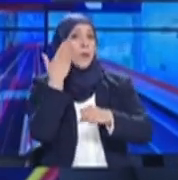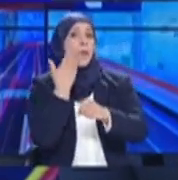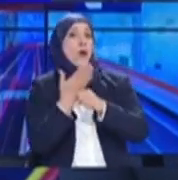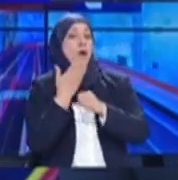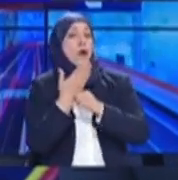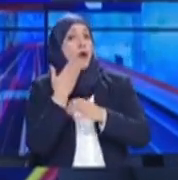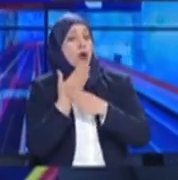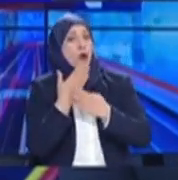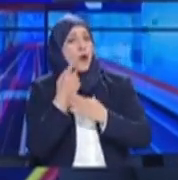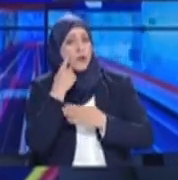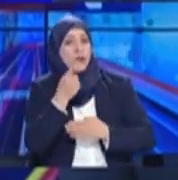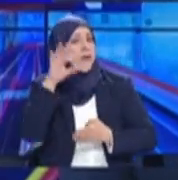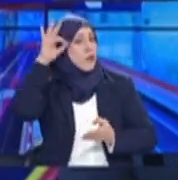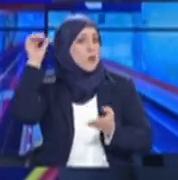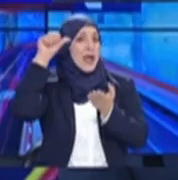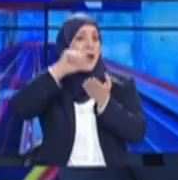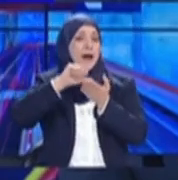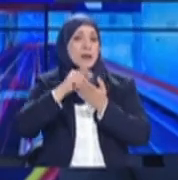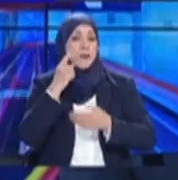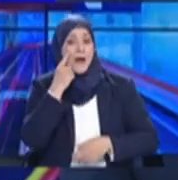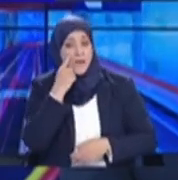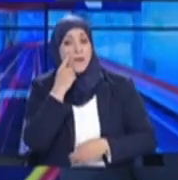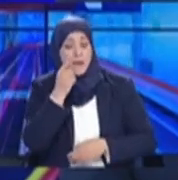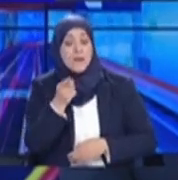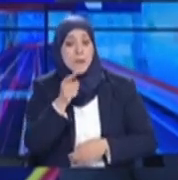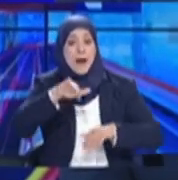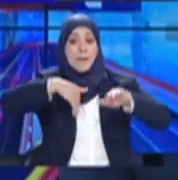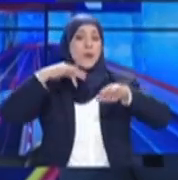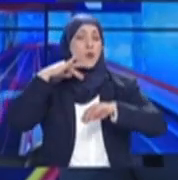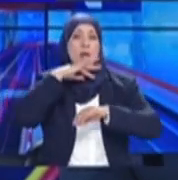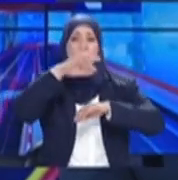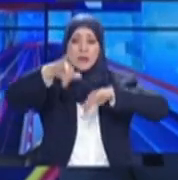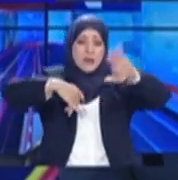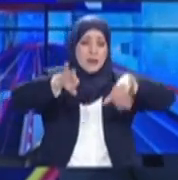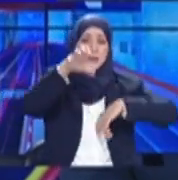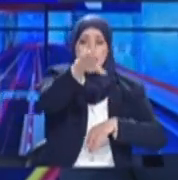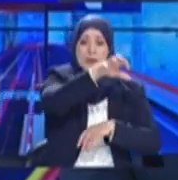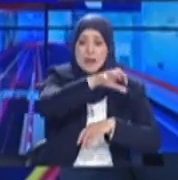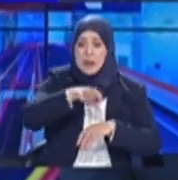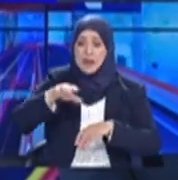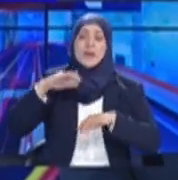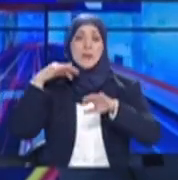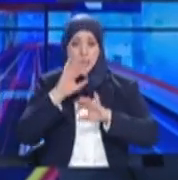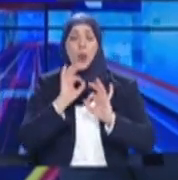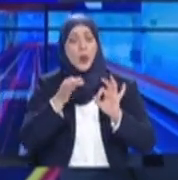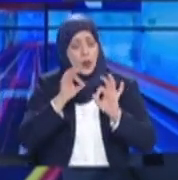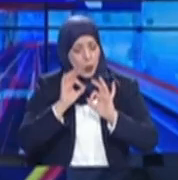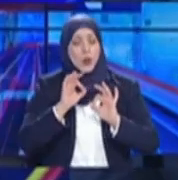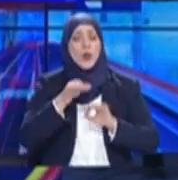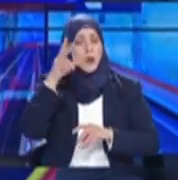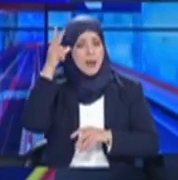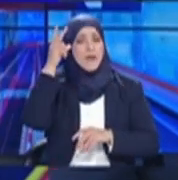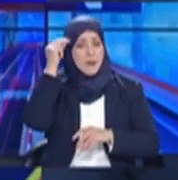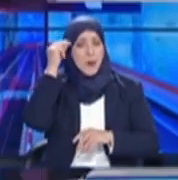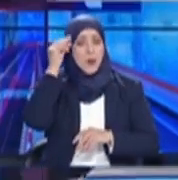من تونس العاصمه الان تفضلت يعني كل ما كان تقريبا كان ديدي صوره حقيقه عندهم المثال الفضلات هذه هي